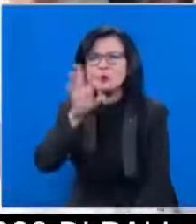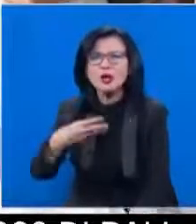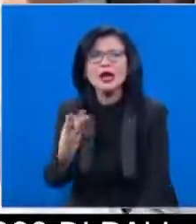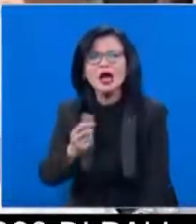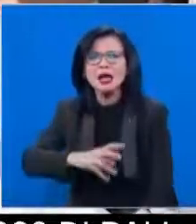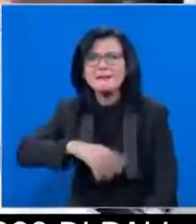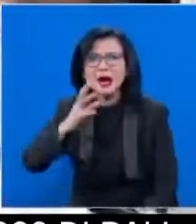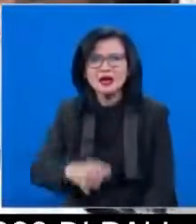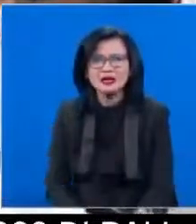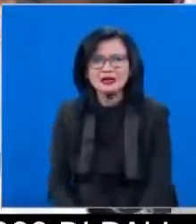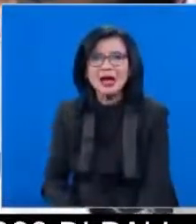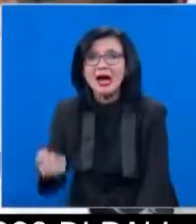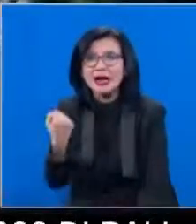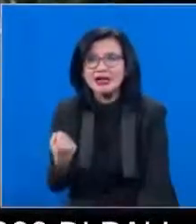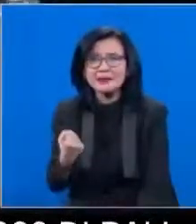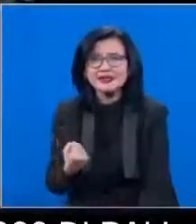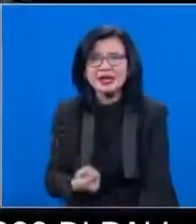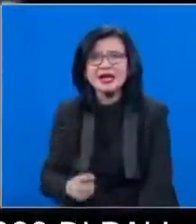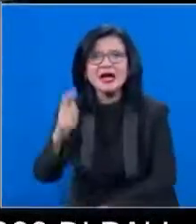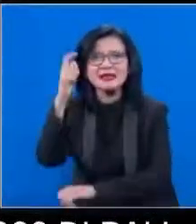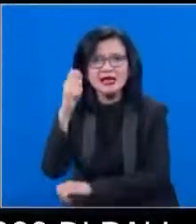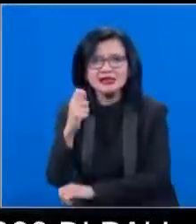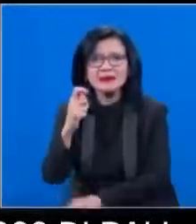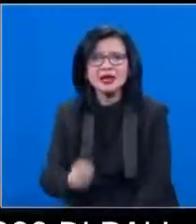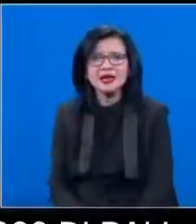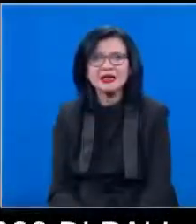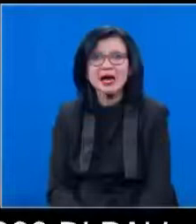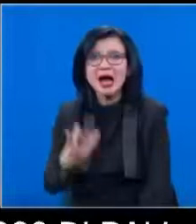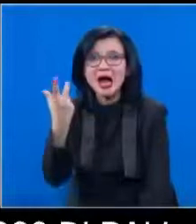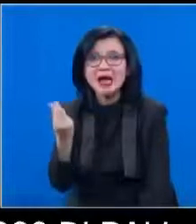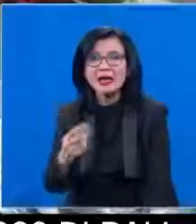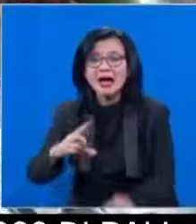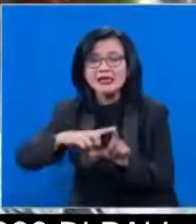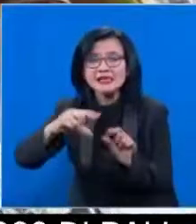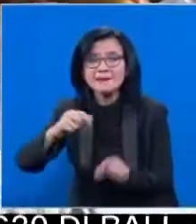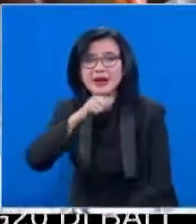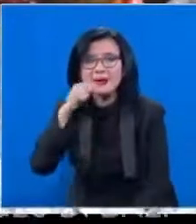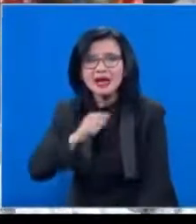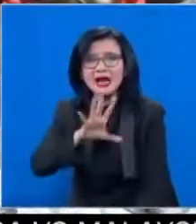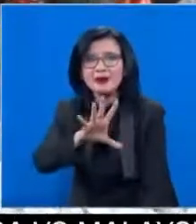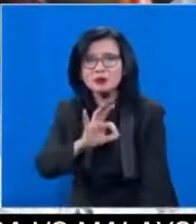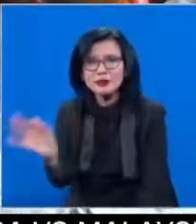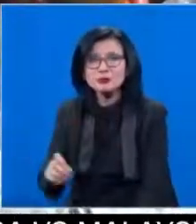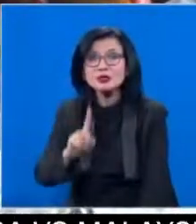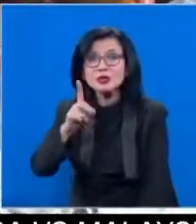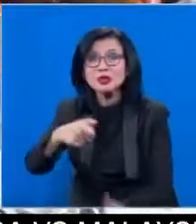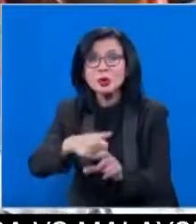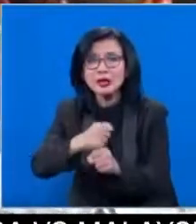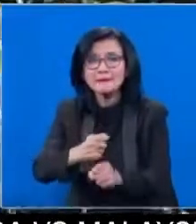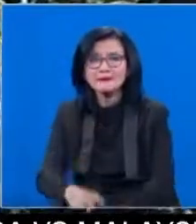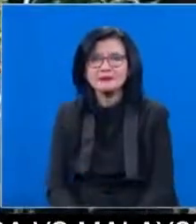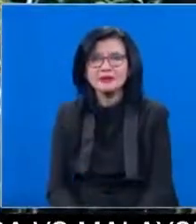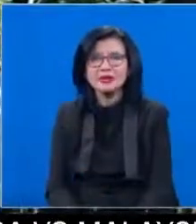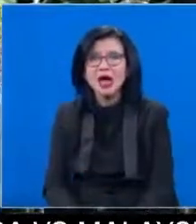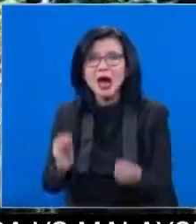di pasar Singaparna Tasikmalaya Jawa Barat pada Selasa pagi juga cabai merah naik berjudul Rp50.000 per kg bawang